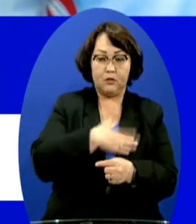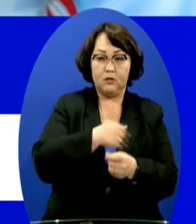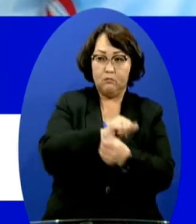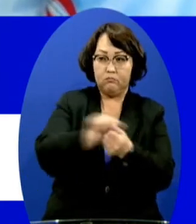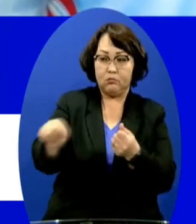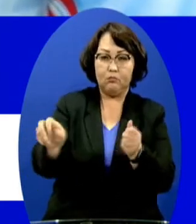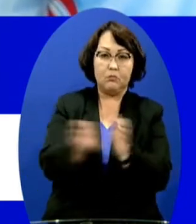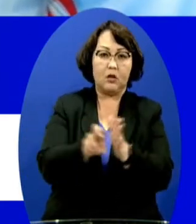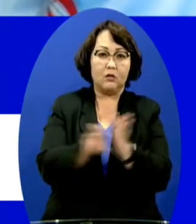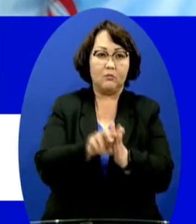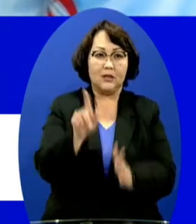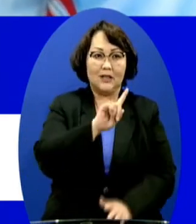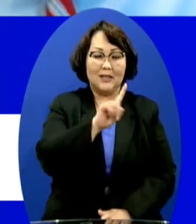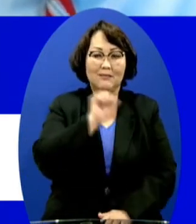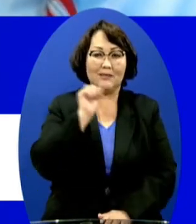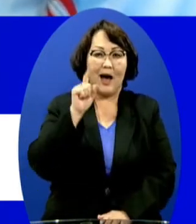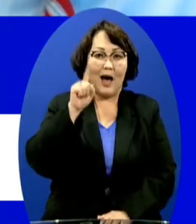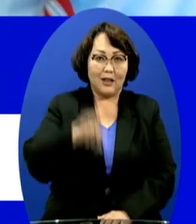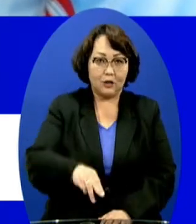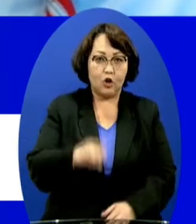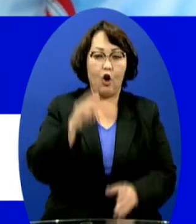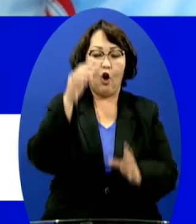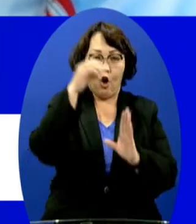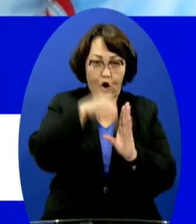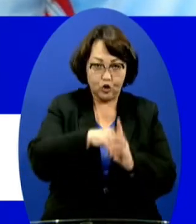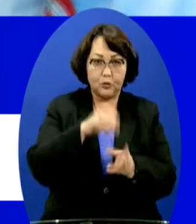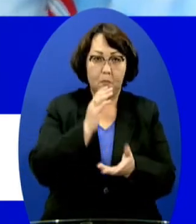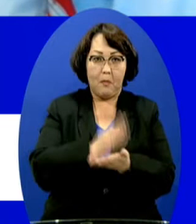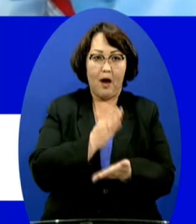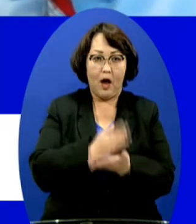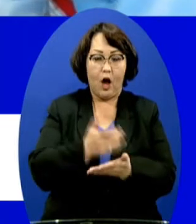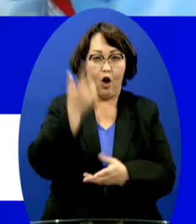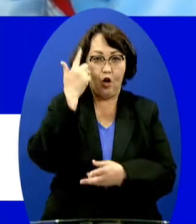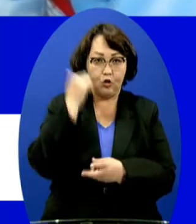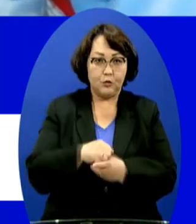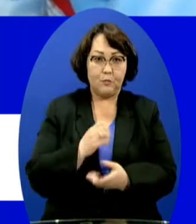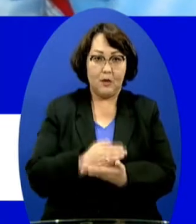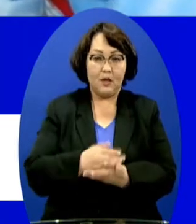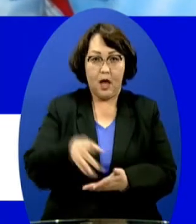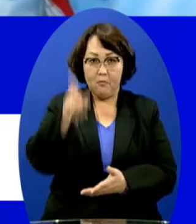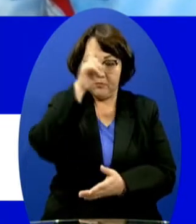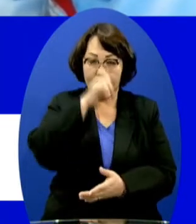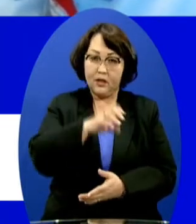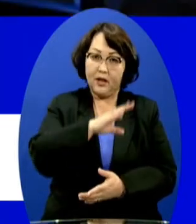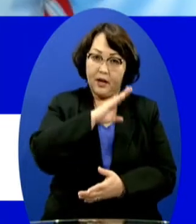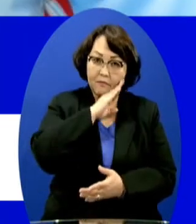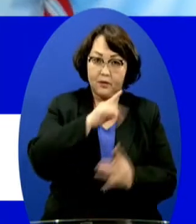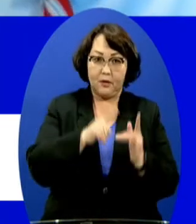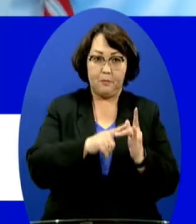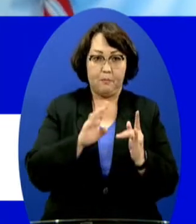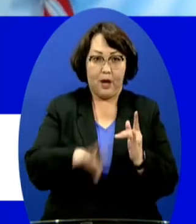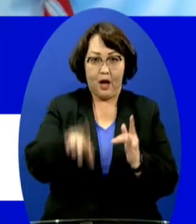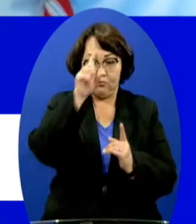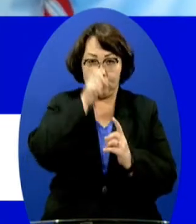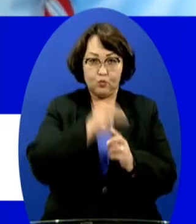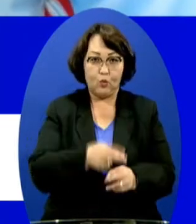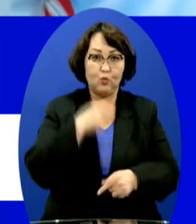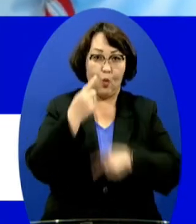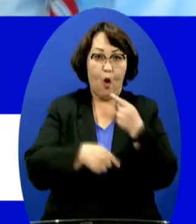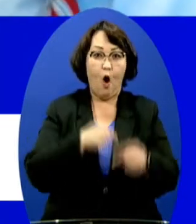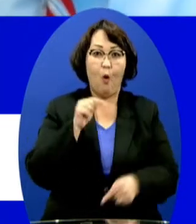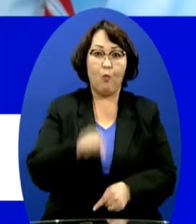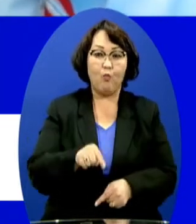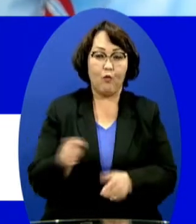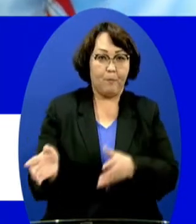заалт орсон гэж ойлгож байгаа. Хэрвээ бүр за энэ бол нөгөө хэвтэж эмчлүүлэх болж шүү дээ. За хоёрдугаарт энд